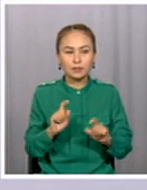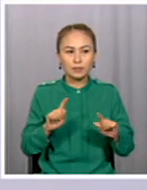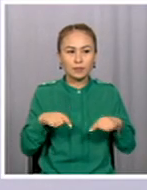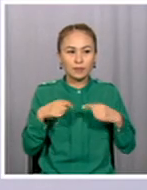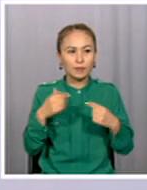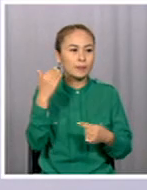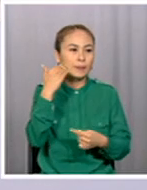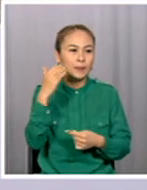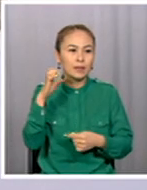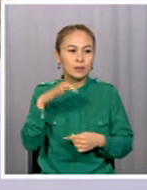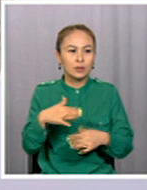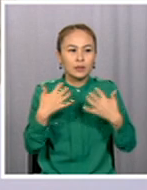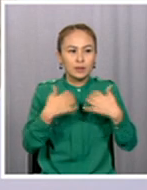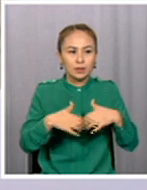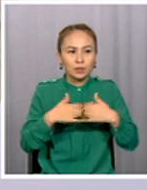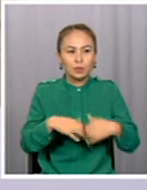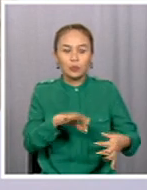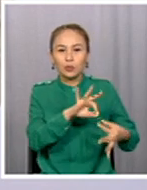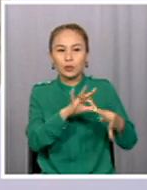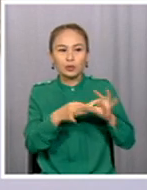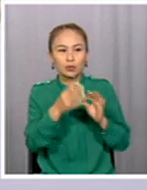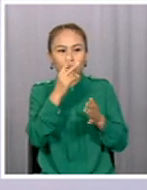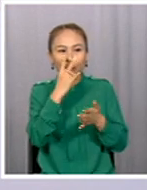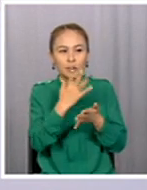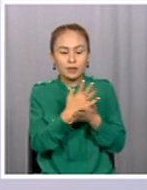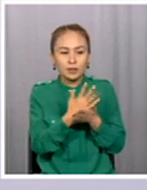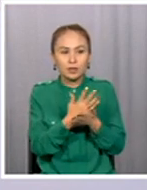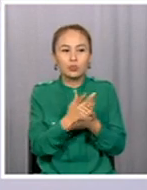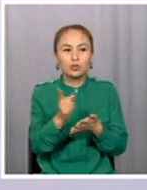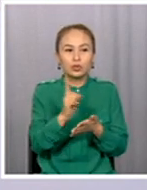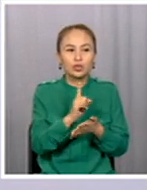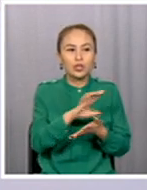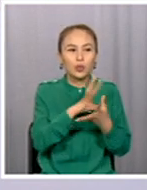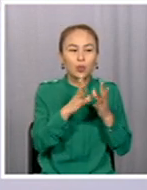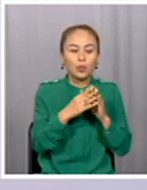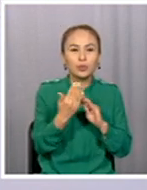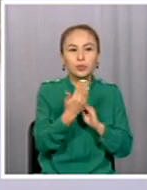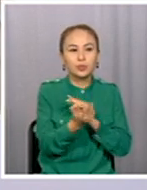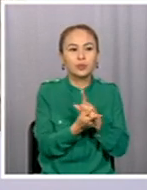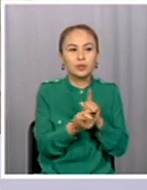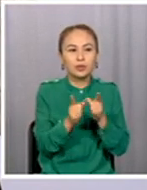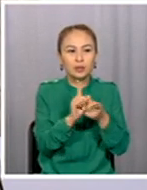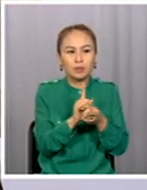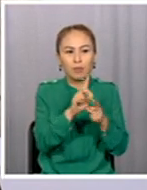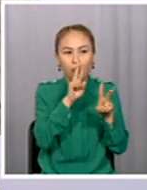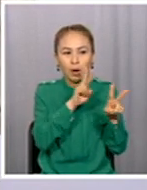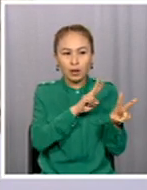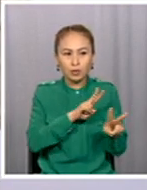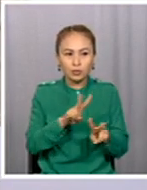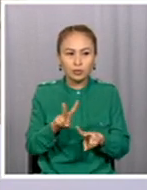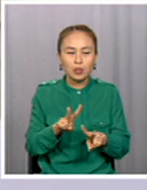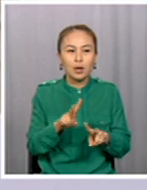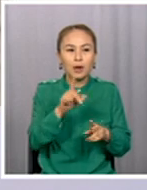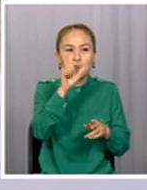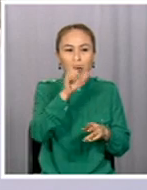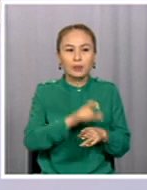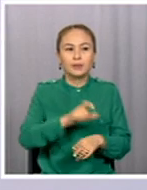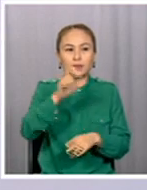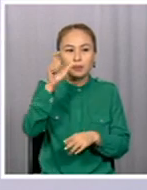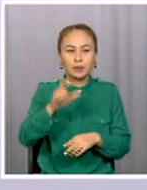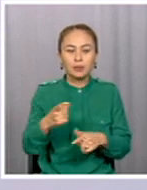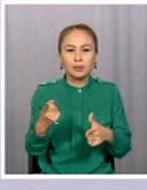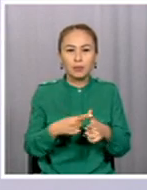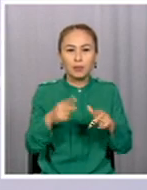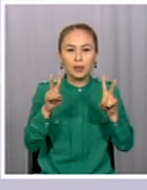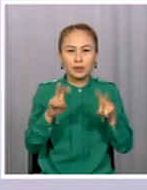Берілген шаманың статистикалық деректерін көрнекті түрде кескіндеу үшін және оның өзгерістерін бақылау үшін бағанды